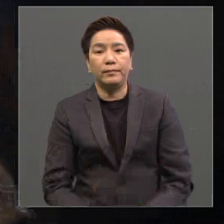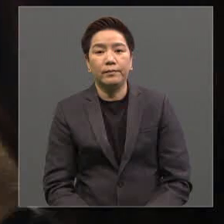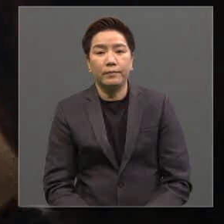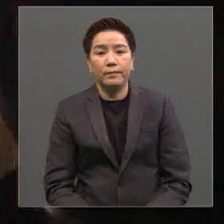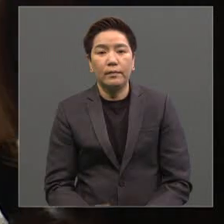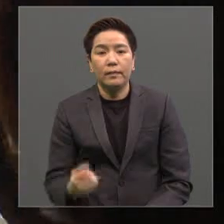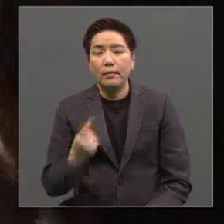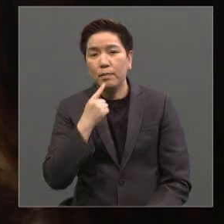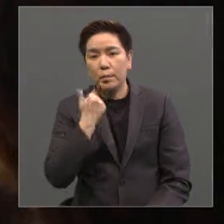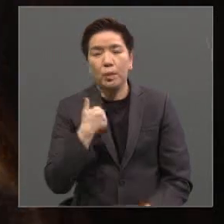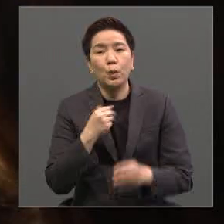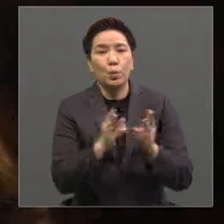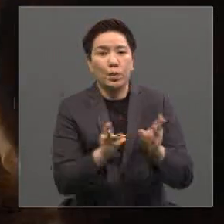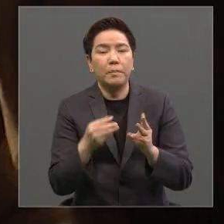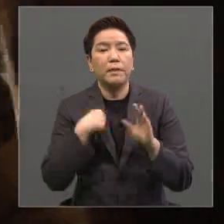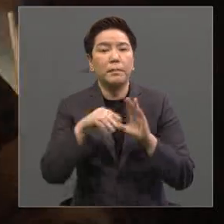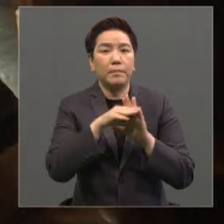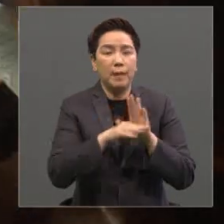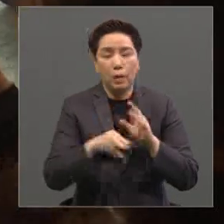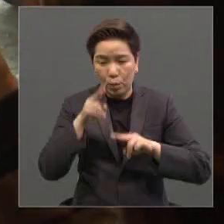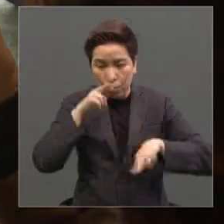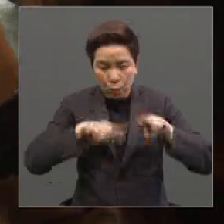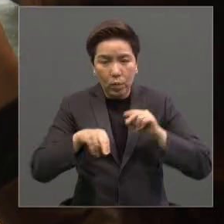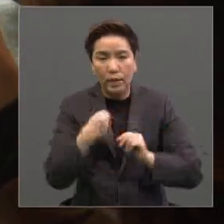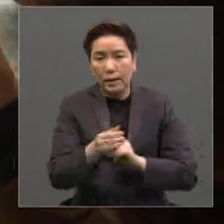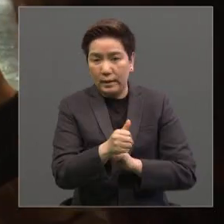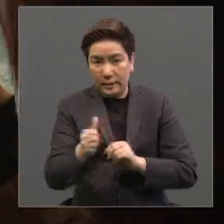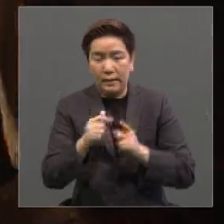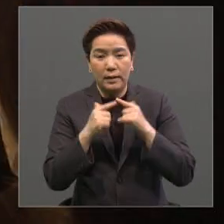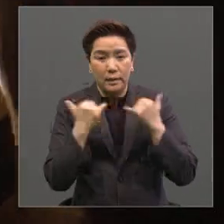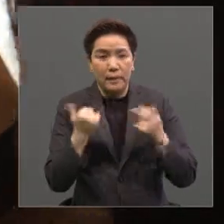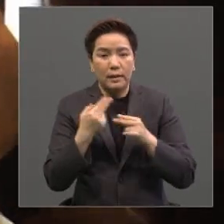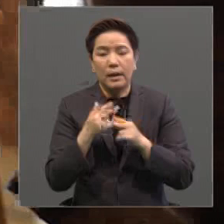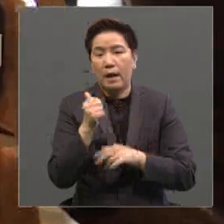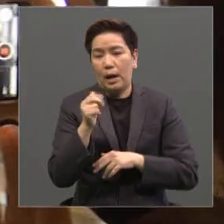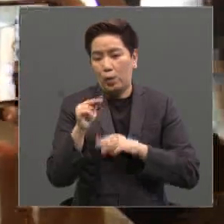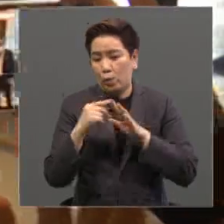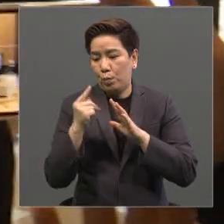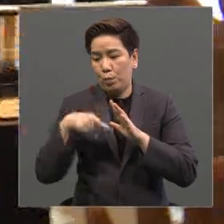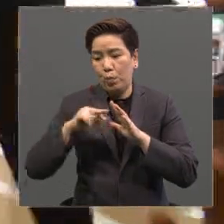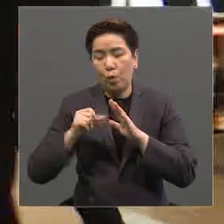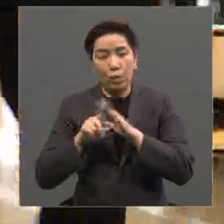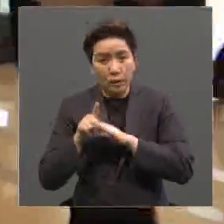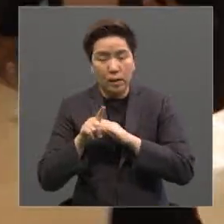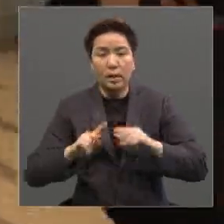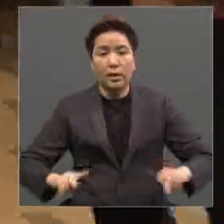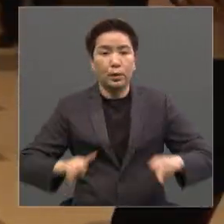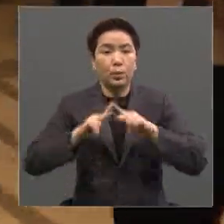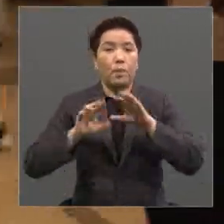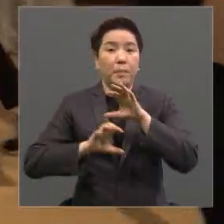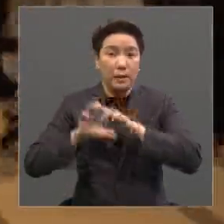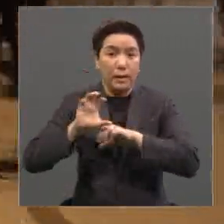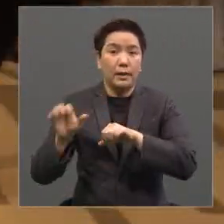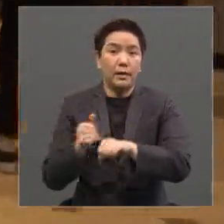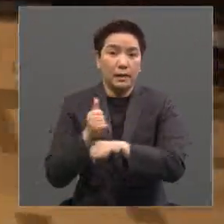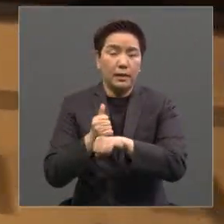ท่านก็บอกว่ามีมาตรการอยู่แล้วก็ดูแลให้ดีขึ้นนะคะขณะที่พลเอกอนุพงษ์เผ่าจินดารัฐมนตรีว่าการกระทรวงมหาดไทยค่ะก็บอก